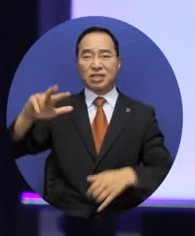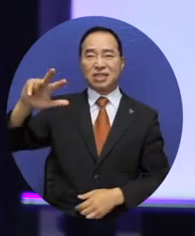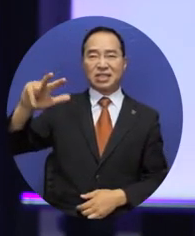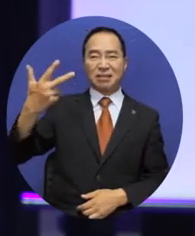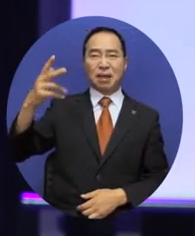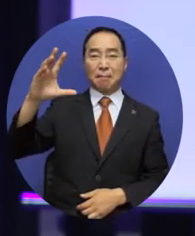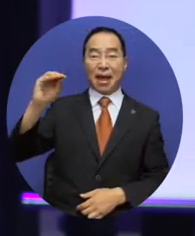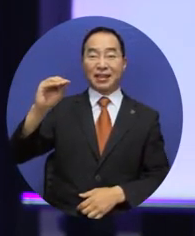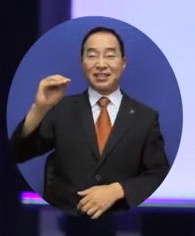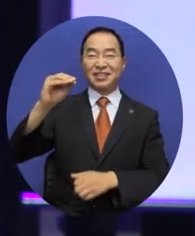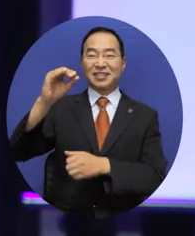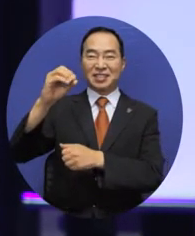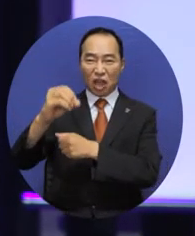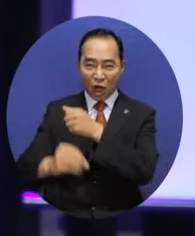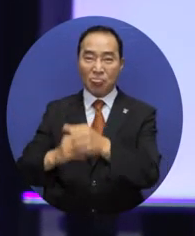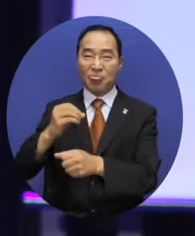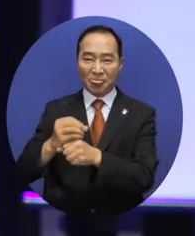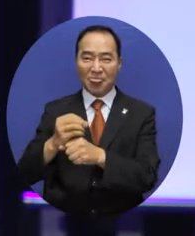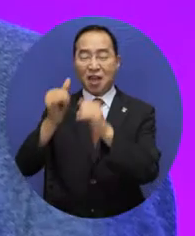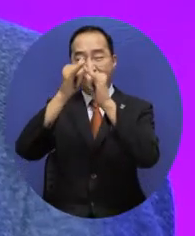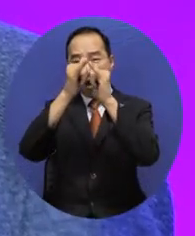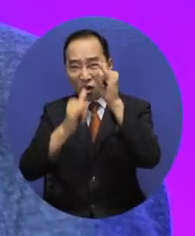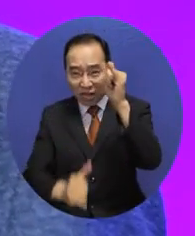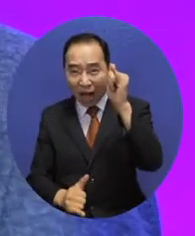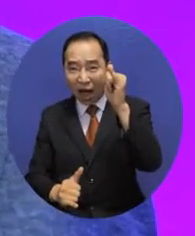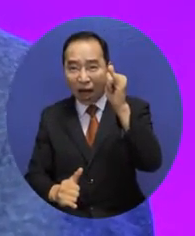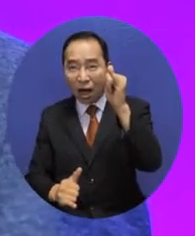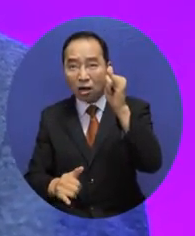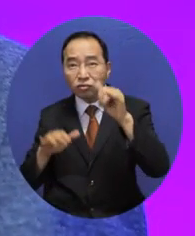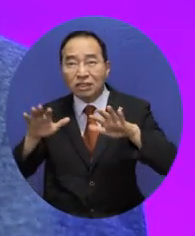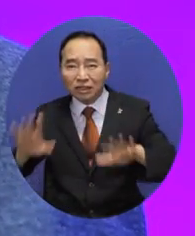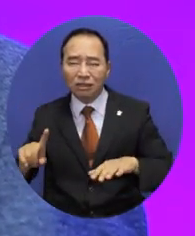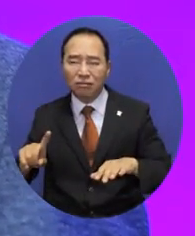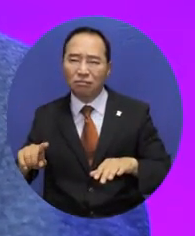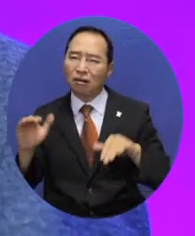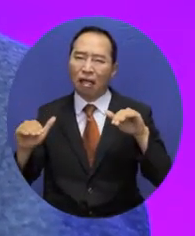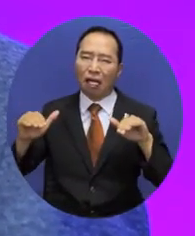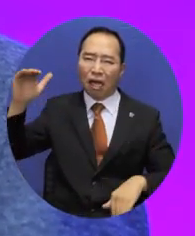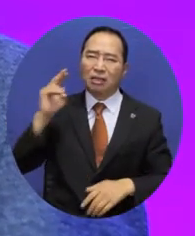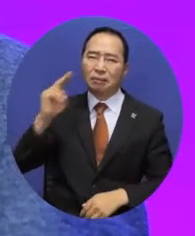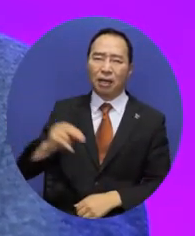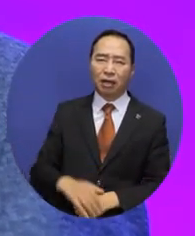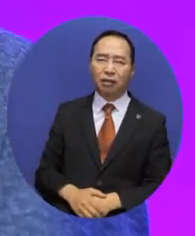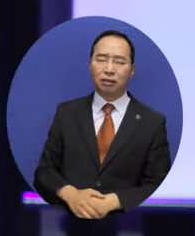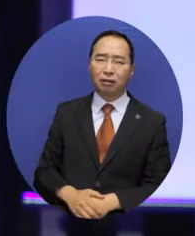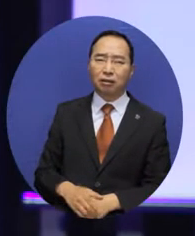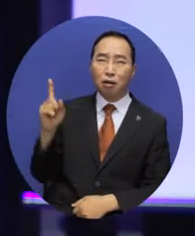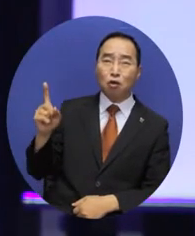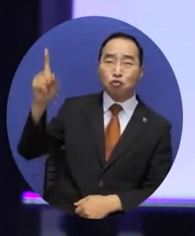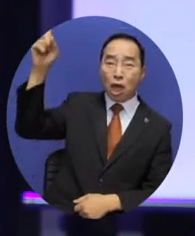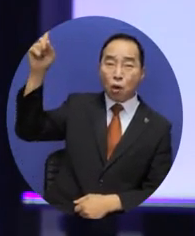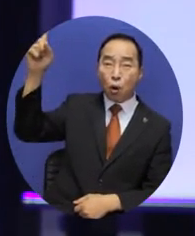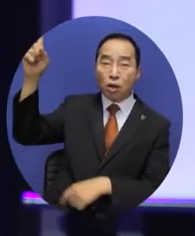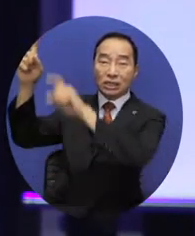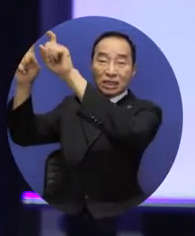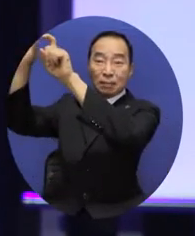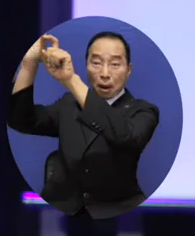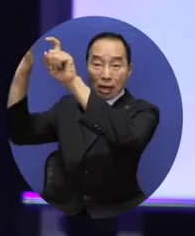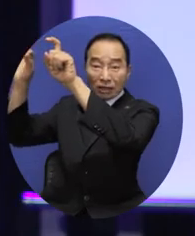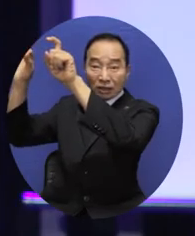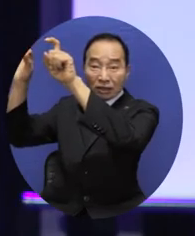최고로 불평등한 시대를 맞고 있습니다. 상위 10%의 사람들이 40%의